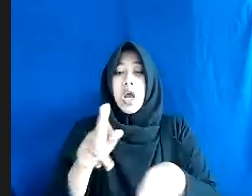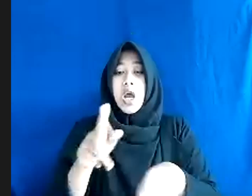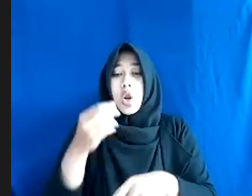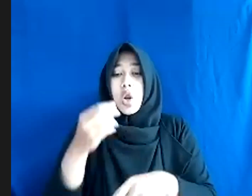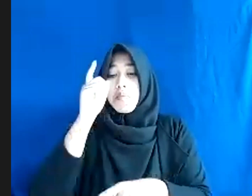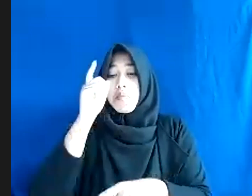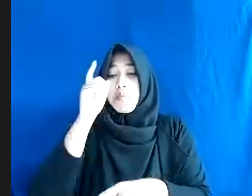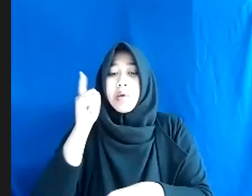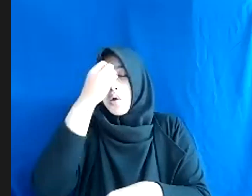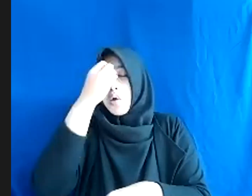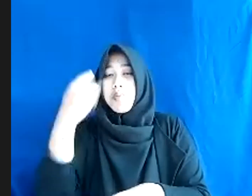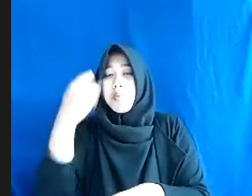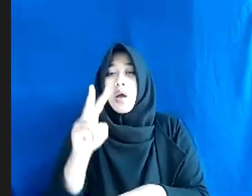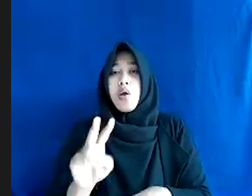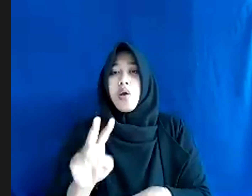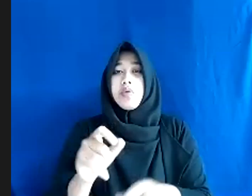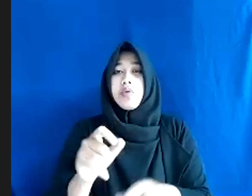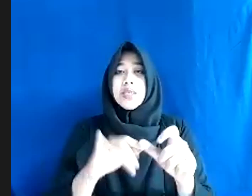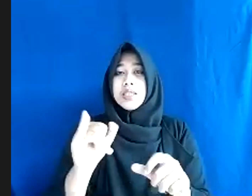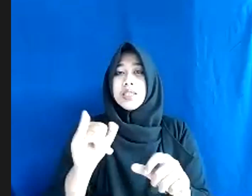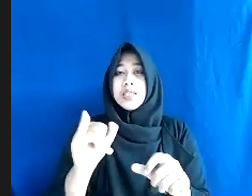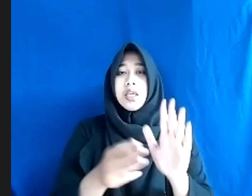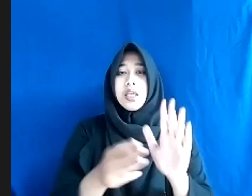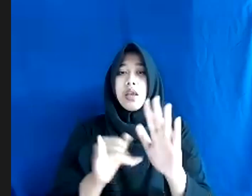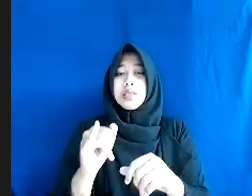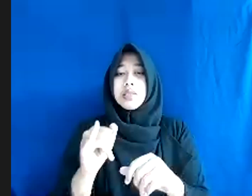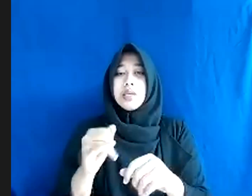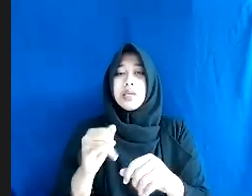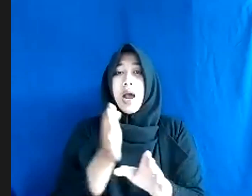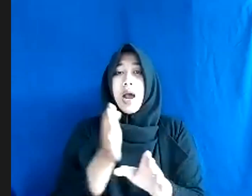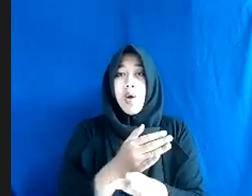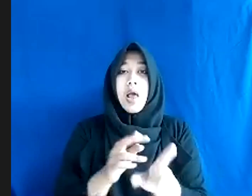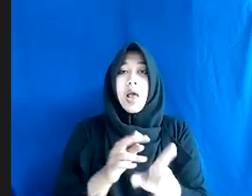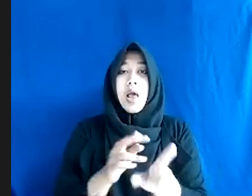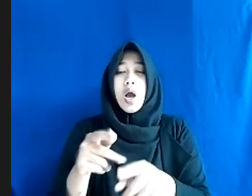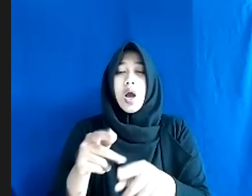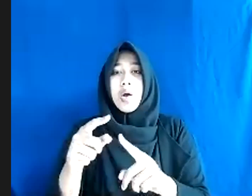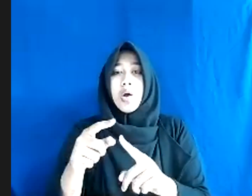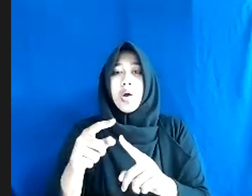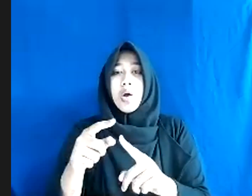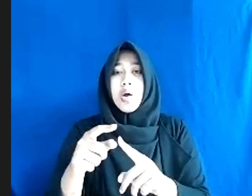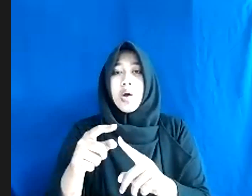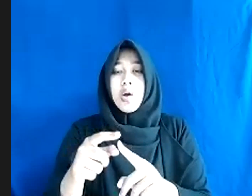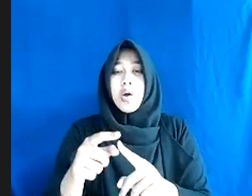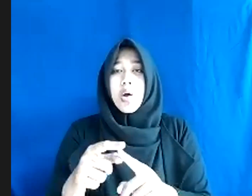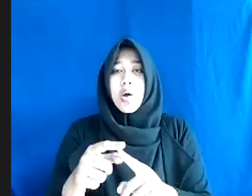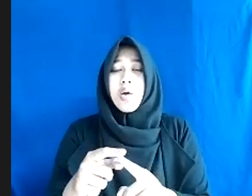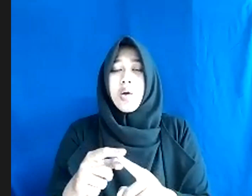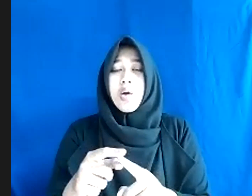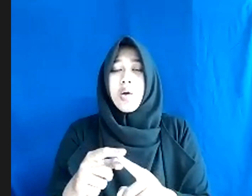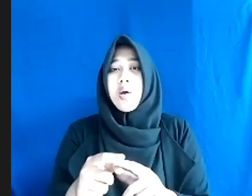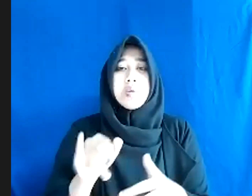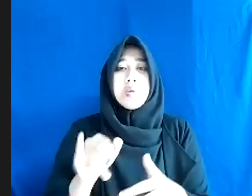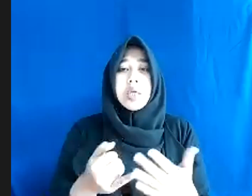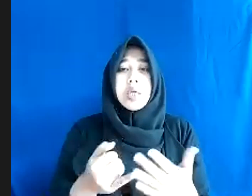awal, kalau terpeleset dengan apa yang sebenarnya menjadi target